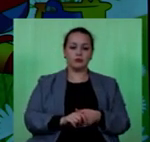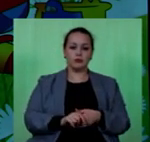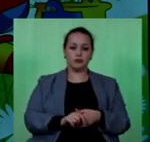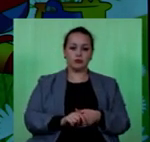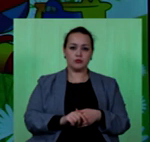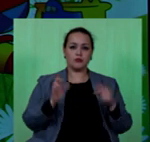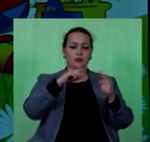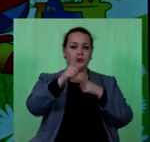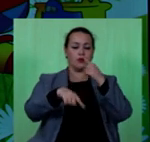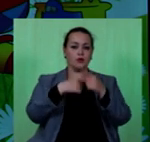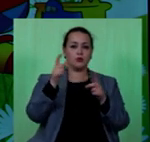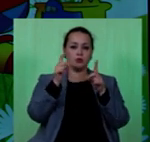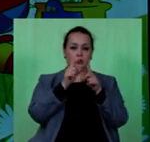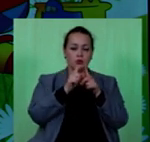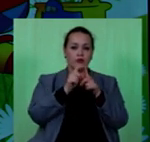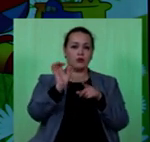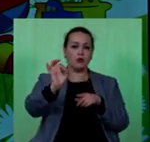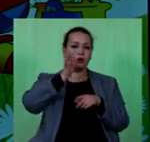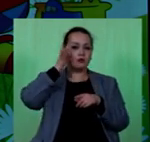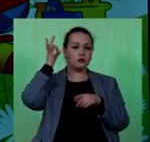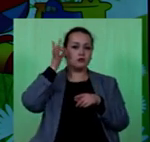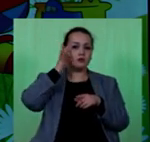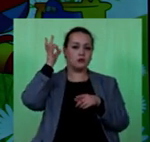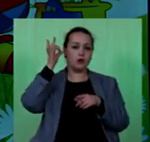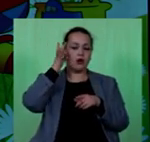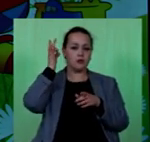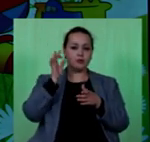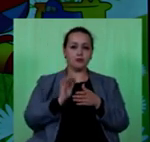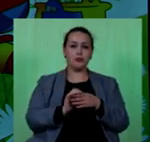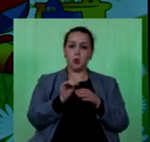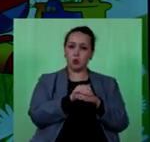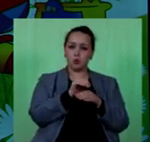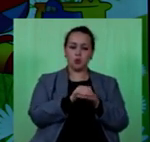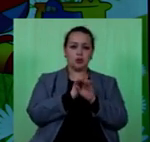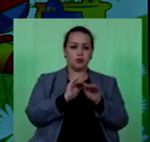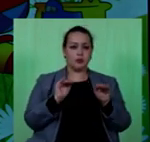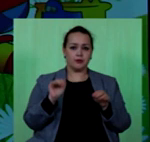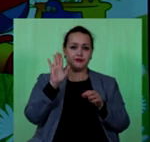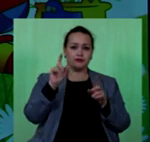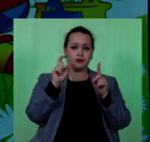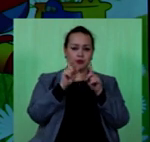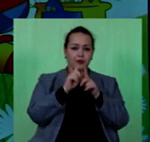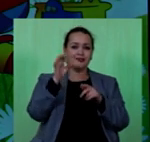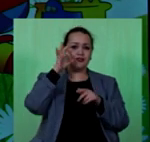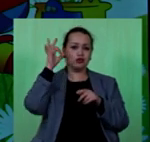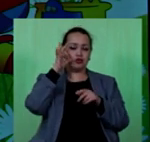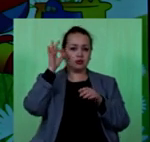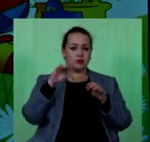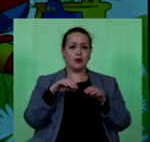следующее слово лисица молодцы ребята слове лисица пропущен